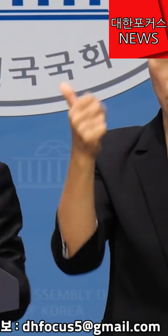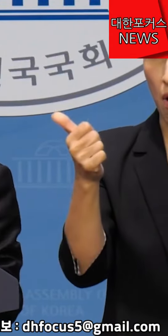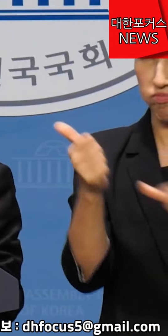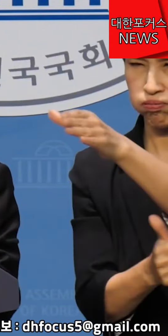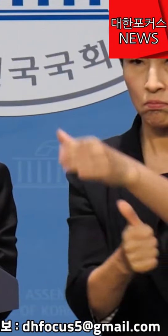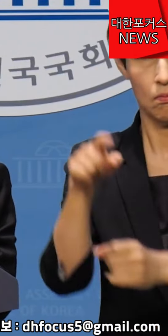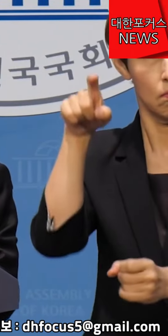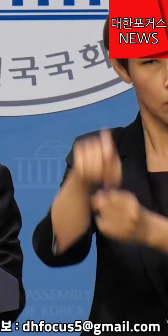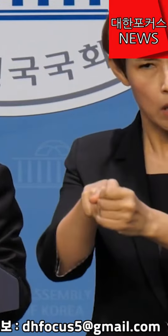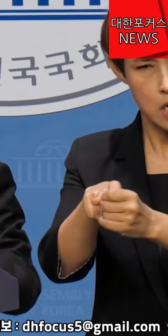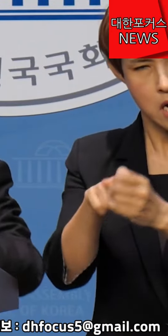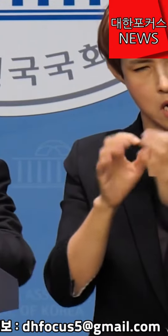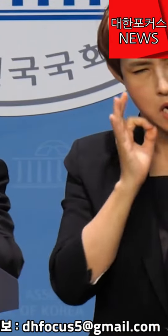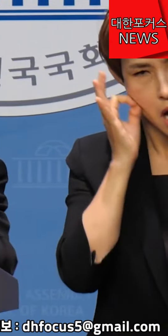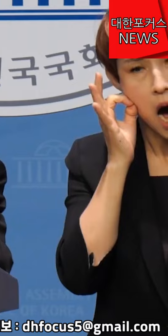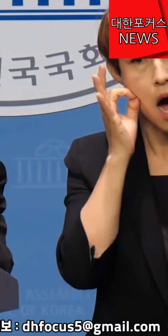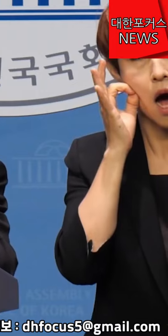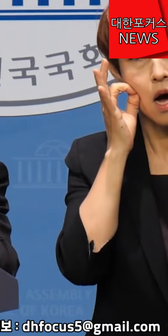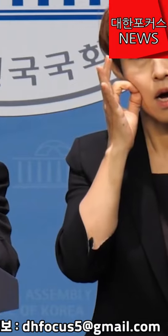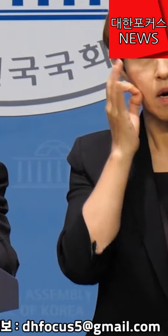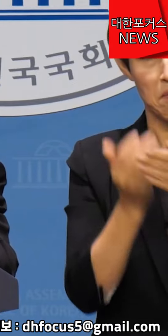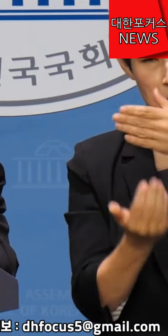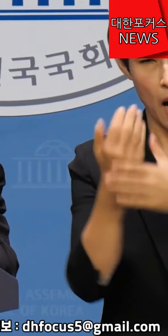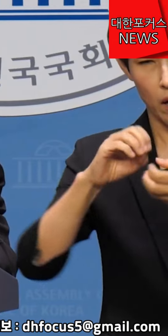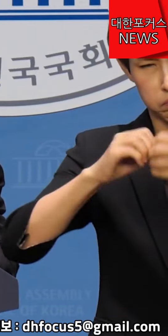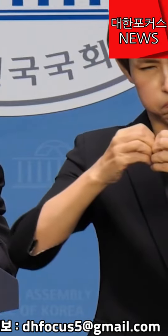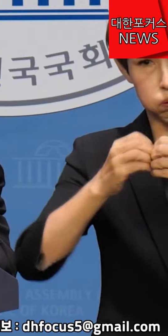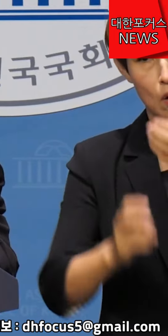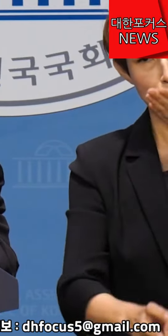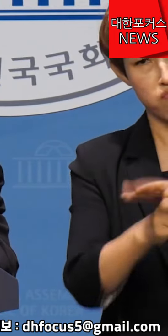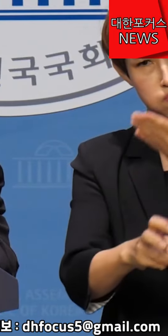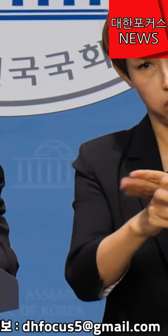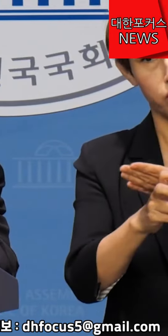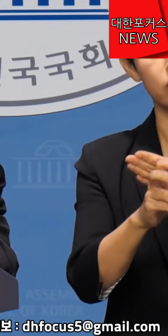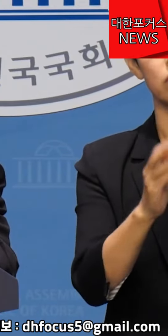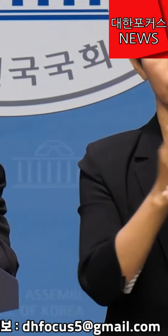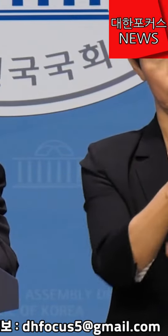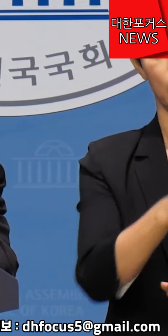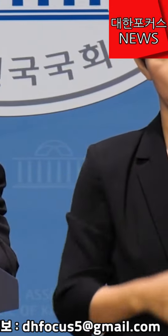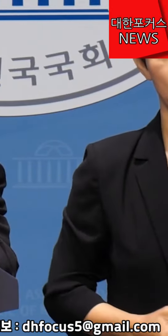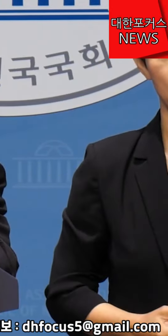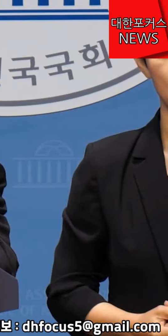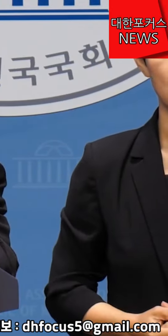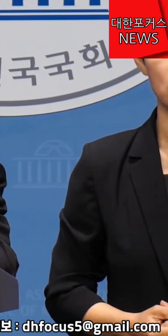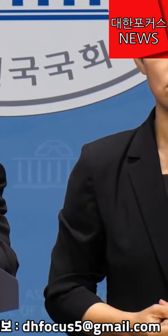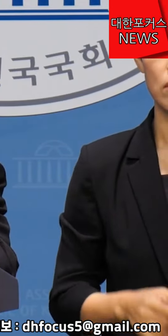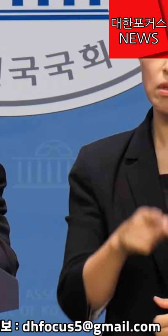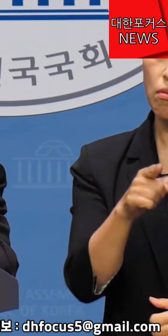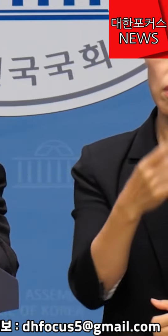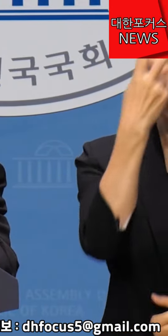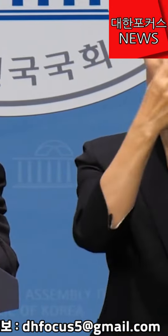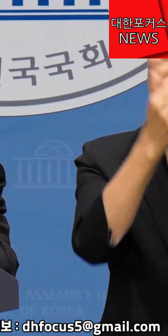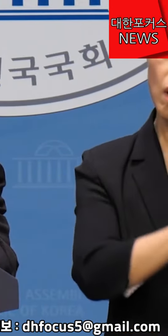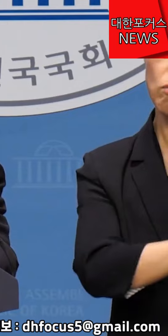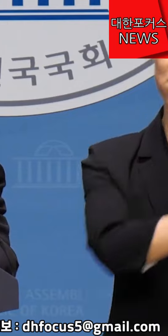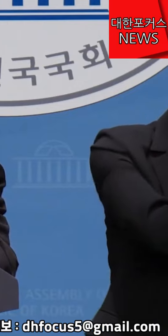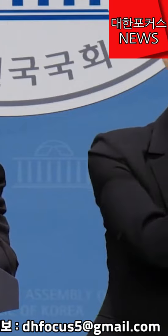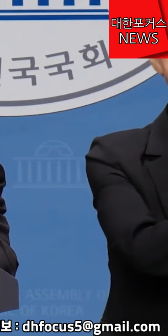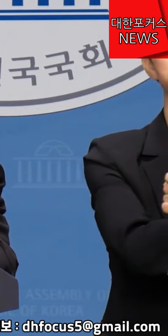죽이기에 혈안이 되어서 사건 조작과 불법을 서슴지 않고 있습니다. 이는 총체적인 검찰권